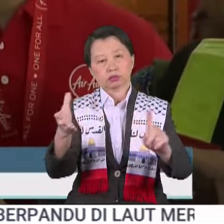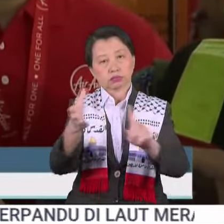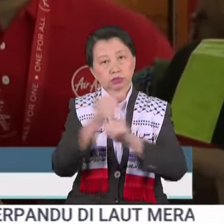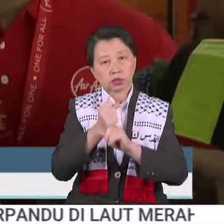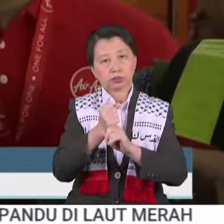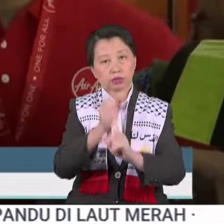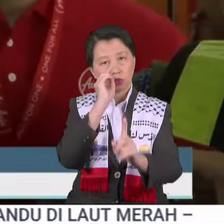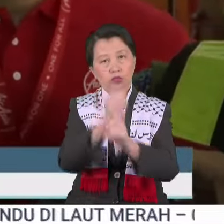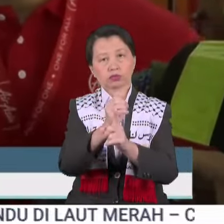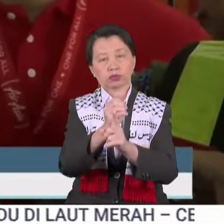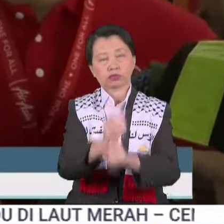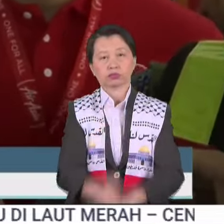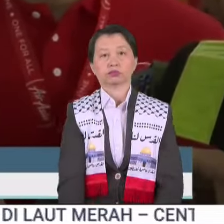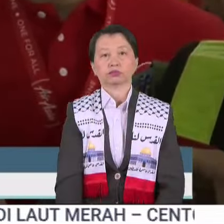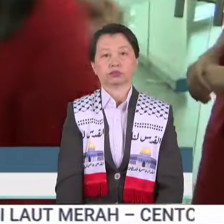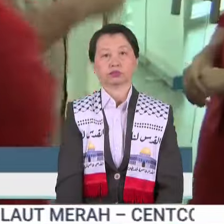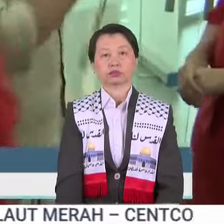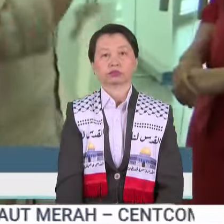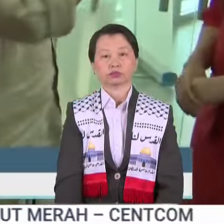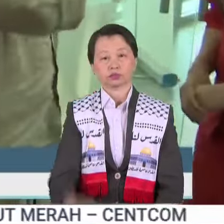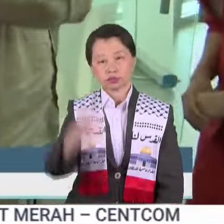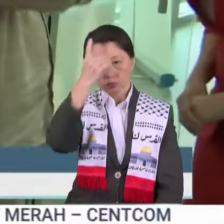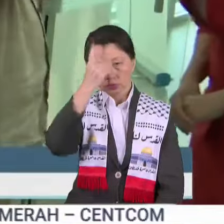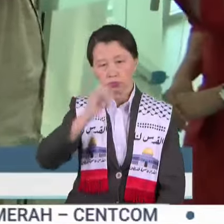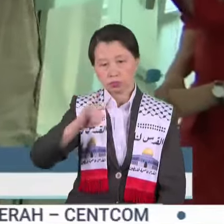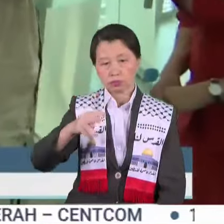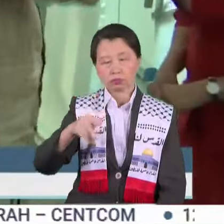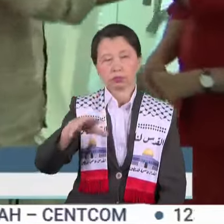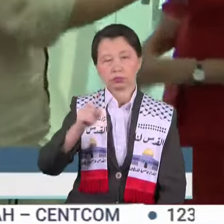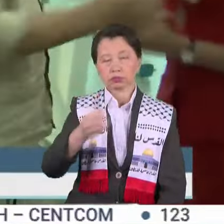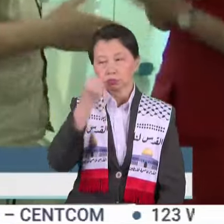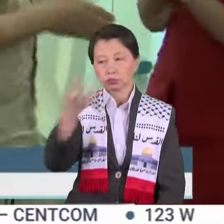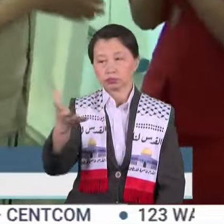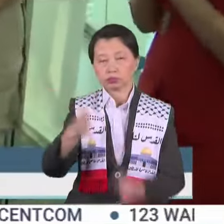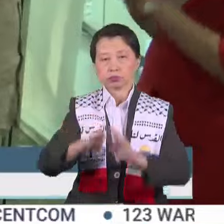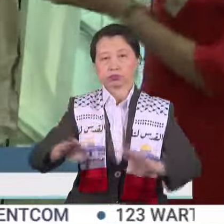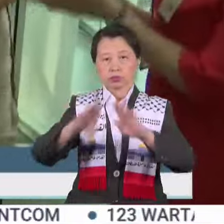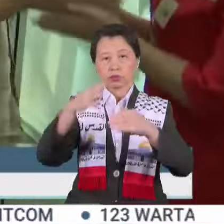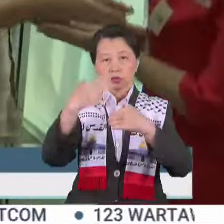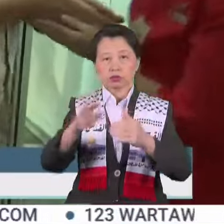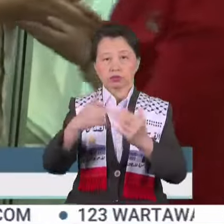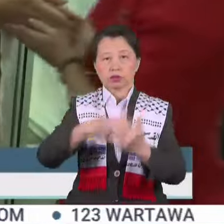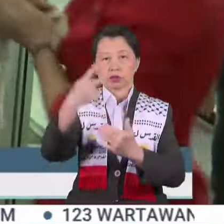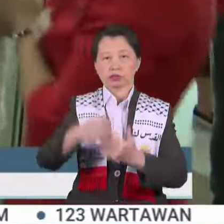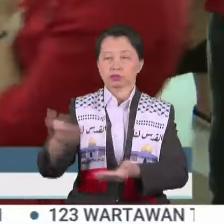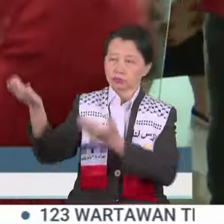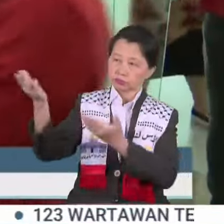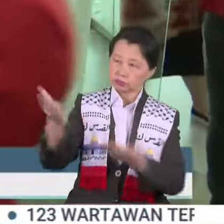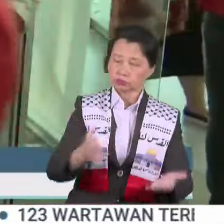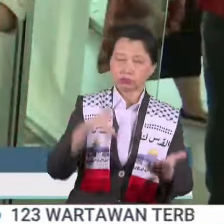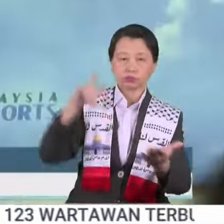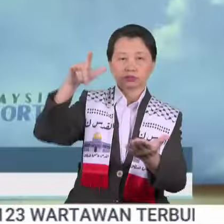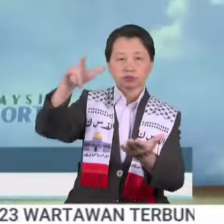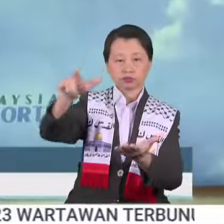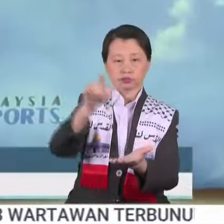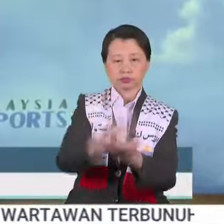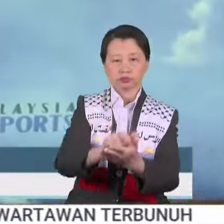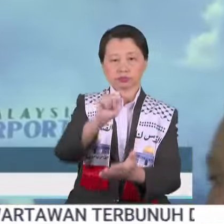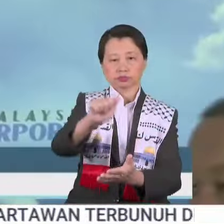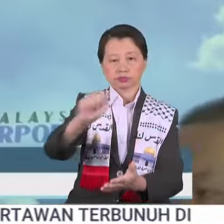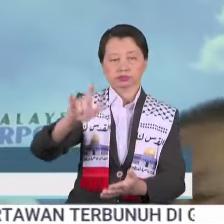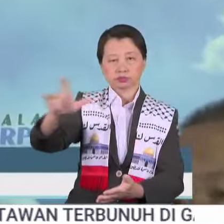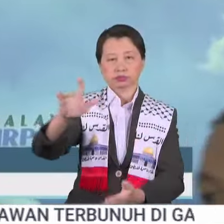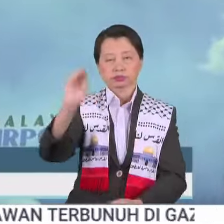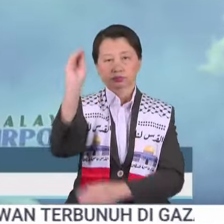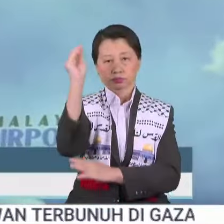mencapai objektifnya. Datuk Johnston bercakap kepada pemberita selepas program sambutan penerbangan sulung AirAsia